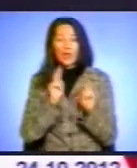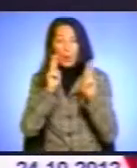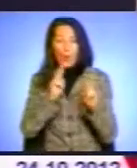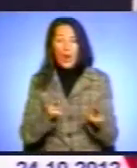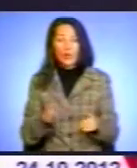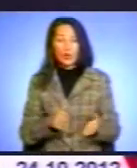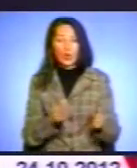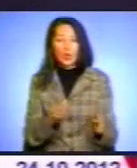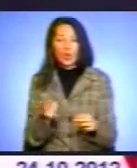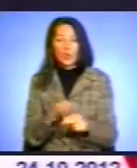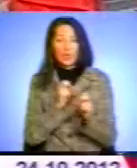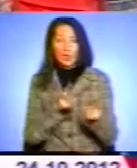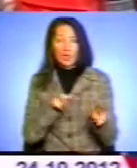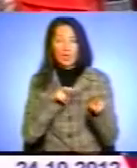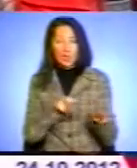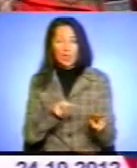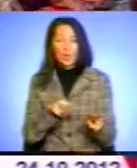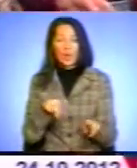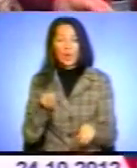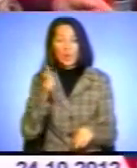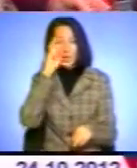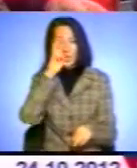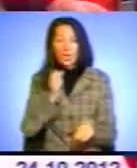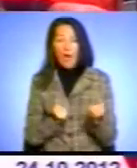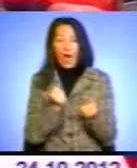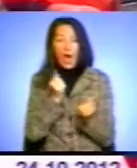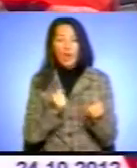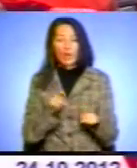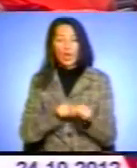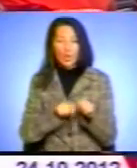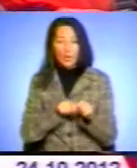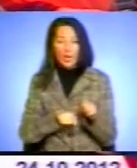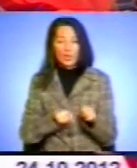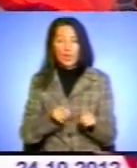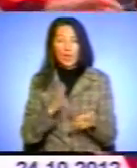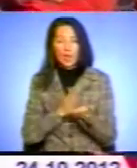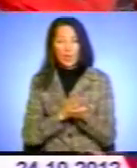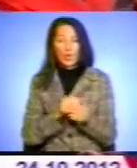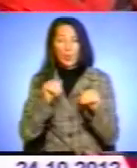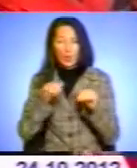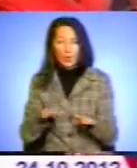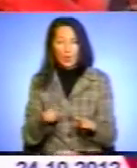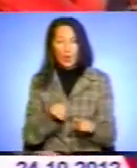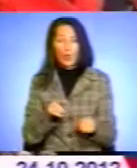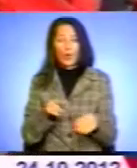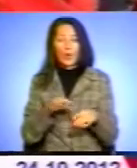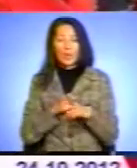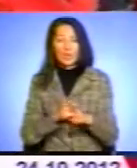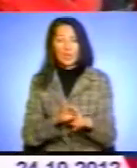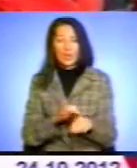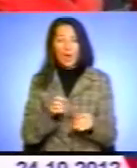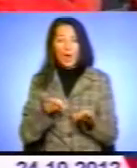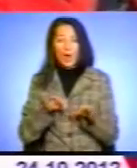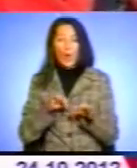стежитиме Державтоінспекція. Є постанова Кабінету міністрів про здійснення правил паркування транспортних засобів. Відповідно до даної